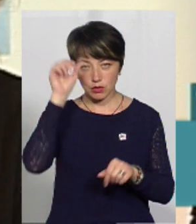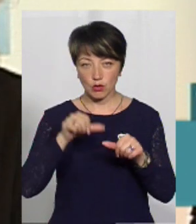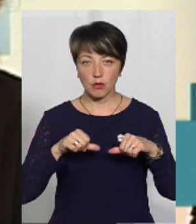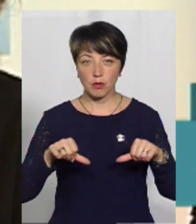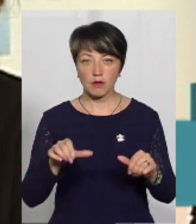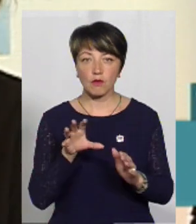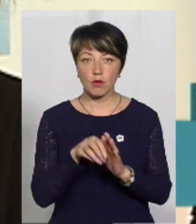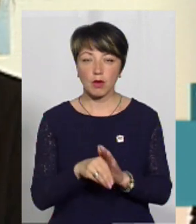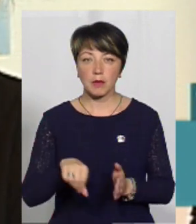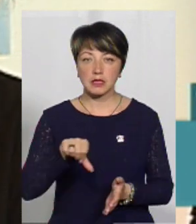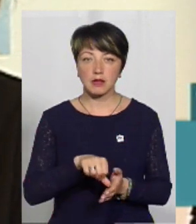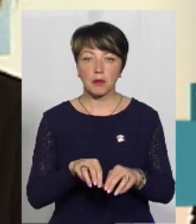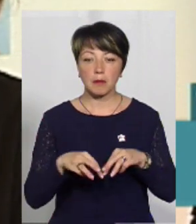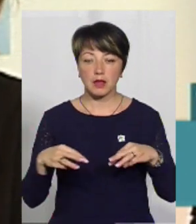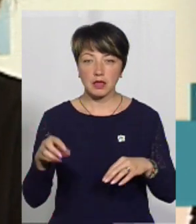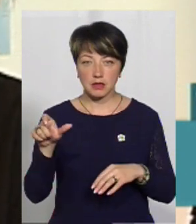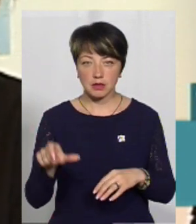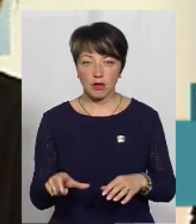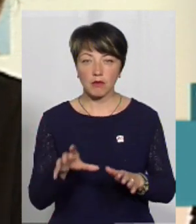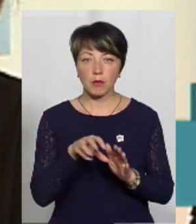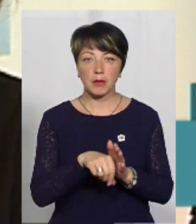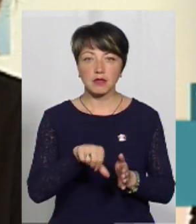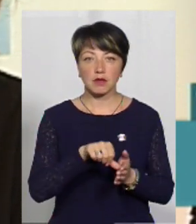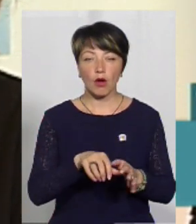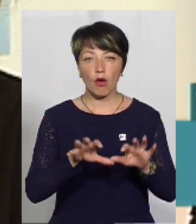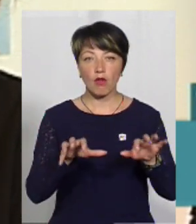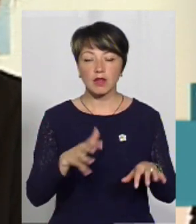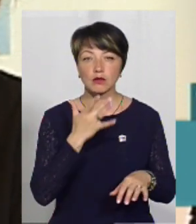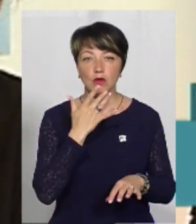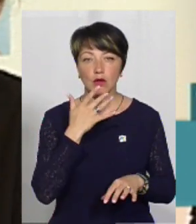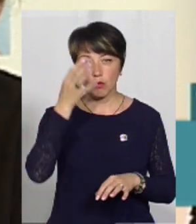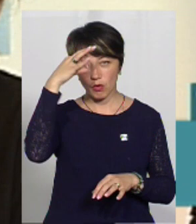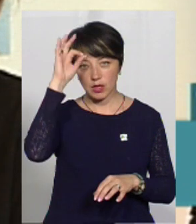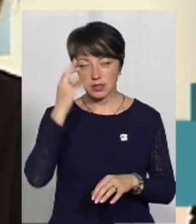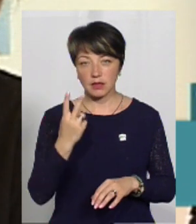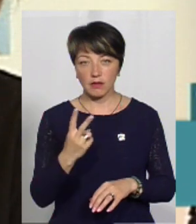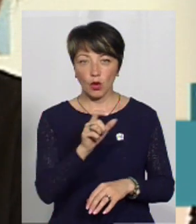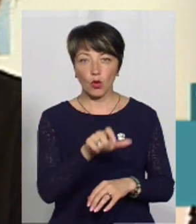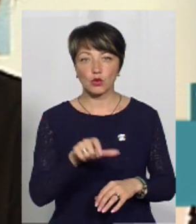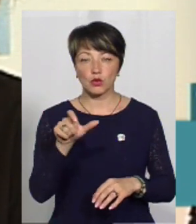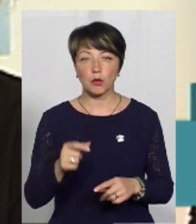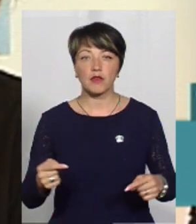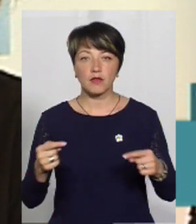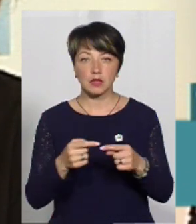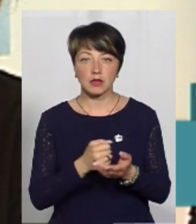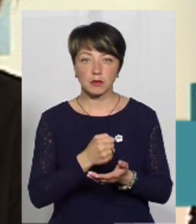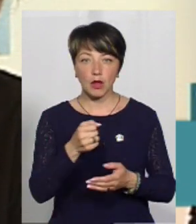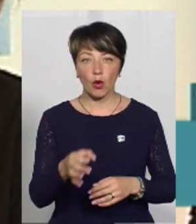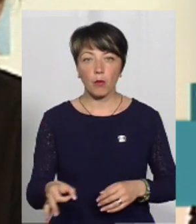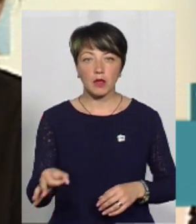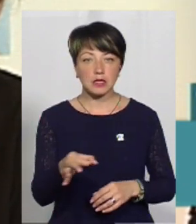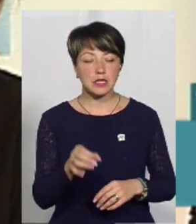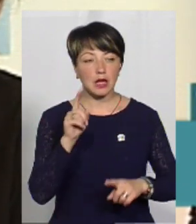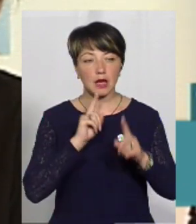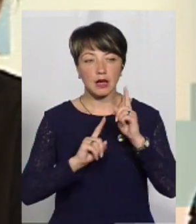входять представник міністра, представник голови національної поліції, 2 особи представники, які визначила, делегувала нам обласна